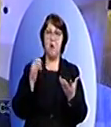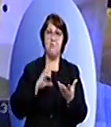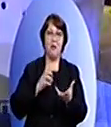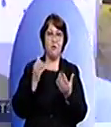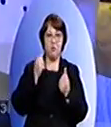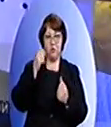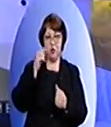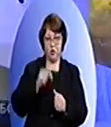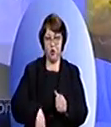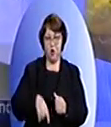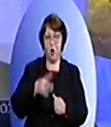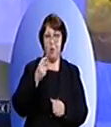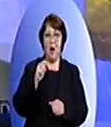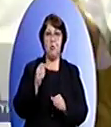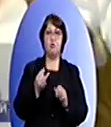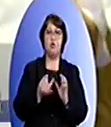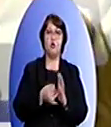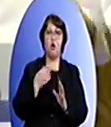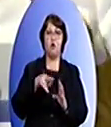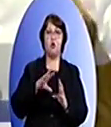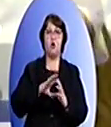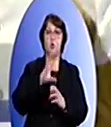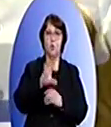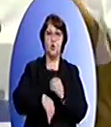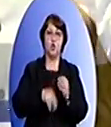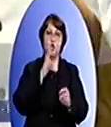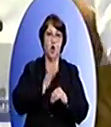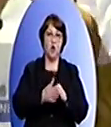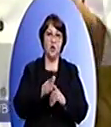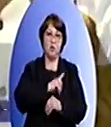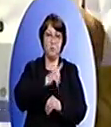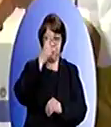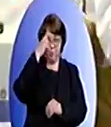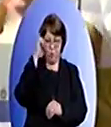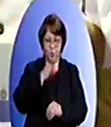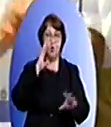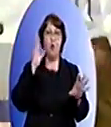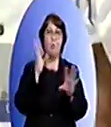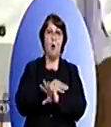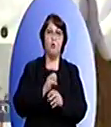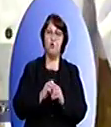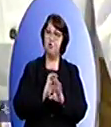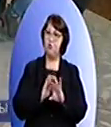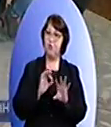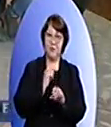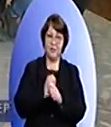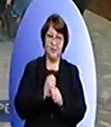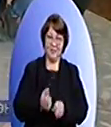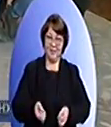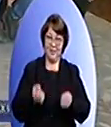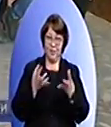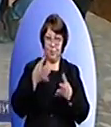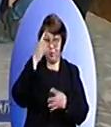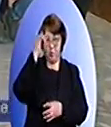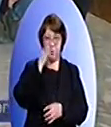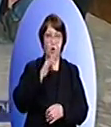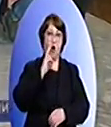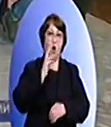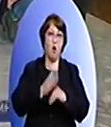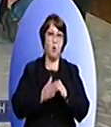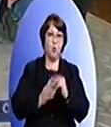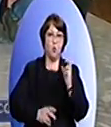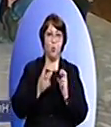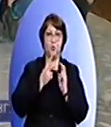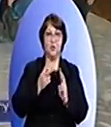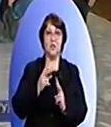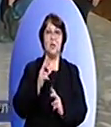улсад анхудаагийн олон улсын тоглогч нарын тэмцээн болсон зэрэг олон үйл явдлаас үүсэх юм бол Монгол улсын хоол үйлдвэрлэл, үйлчлэгээний салбар дэлхийн түвшинд хэдийнэ